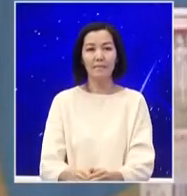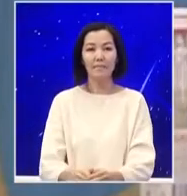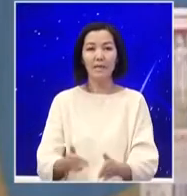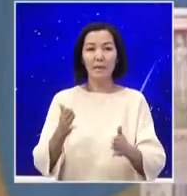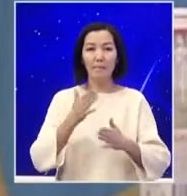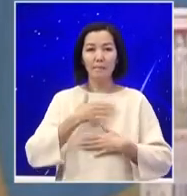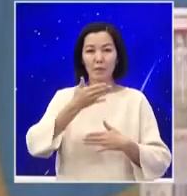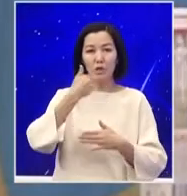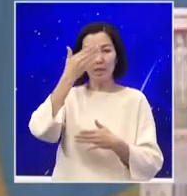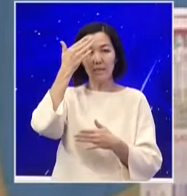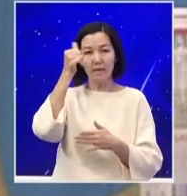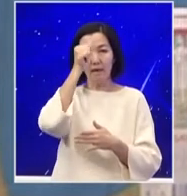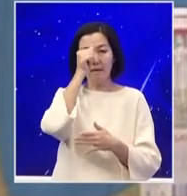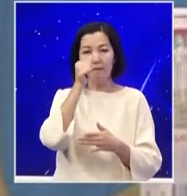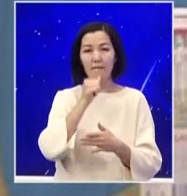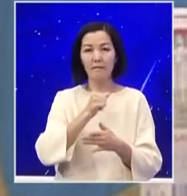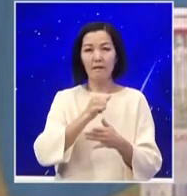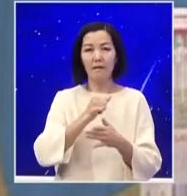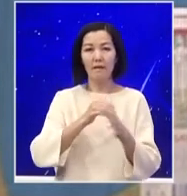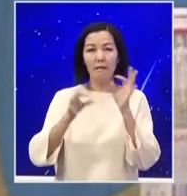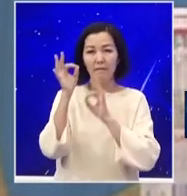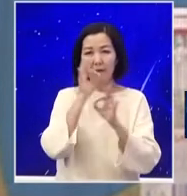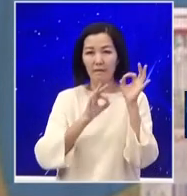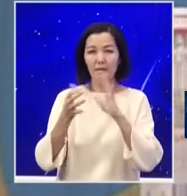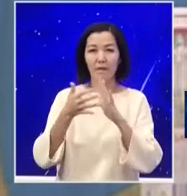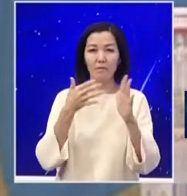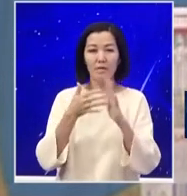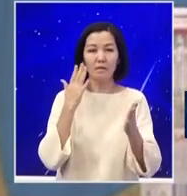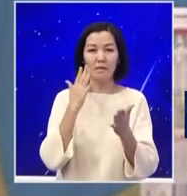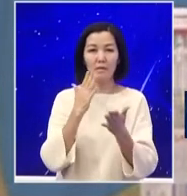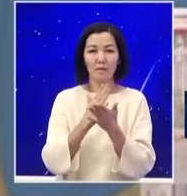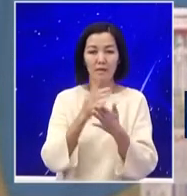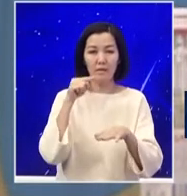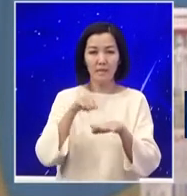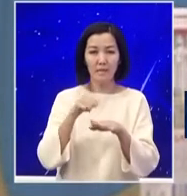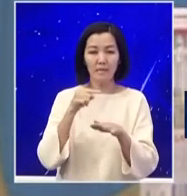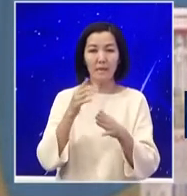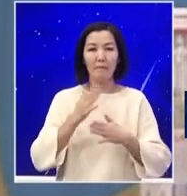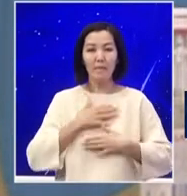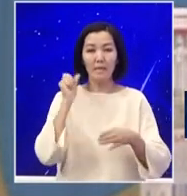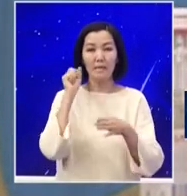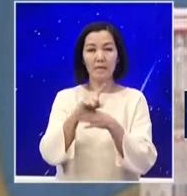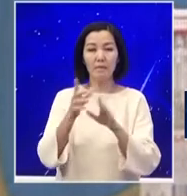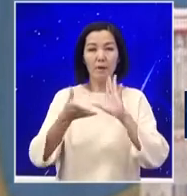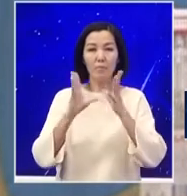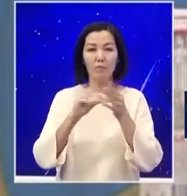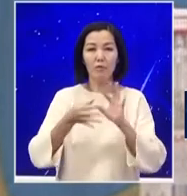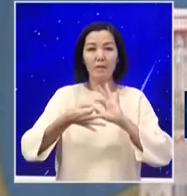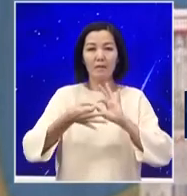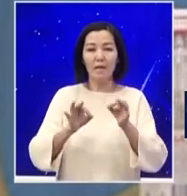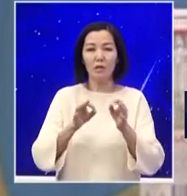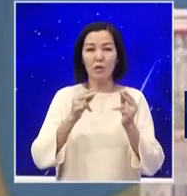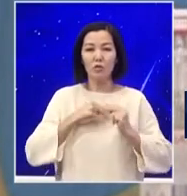жаз айларында дәрі-дәрмек тапшылығын айқын сезіндік. Менің тапсырмам бойынша нақты жұмыс